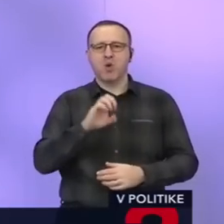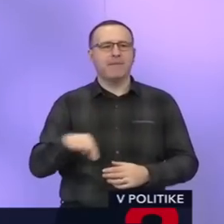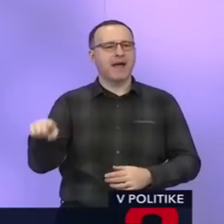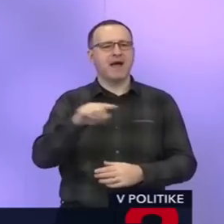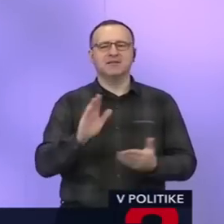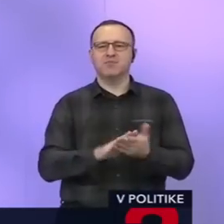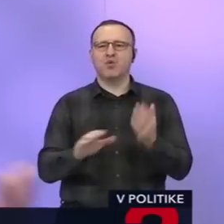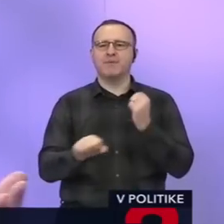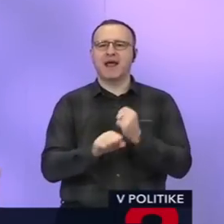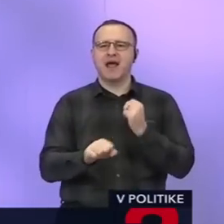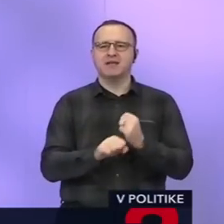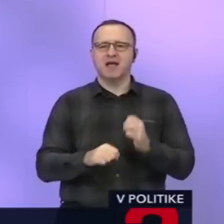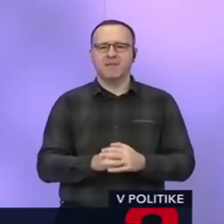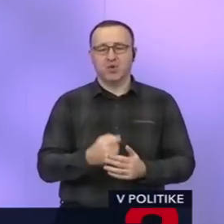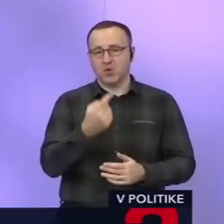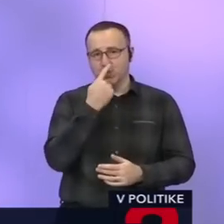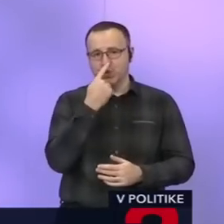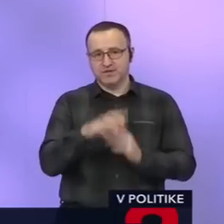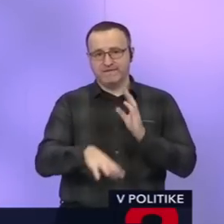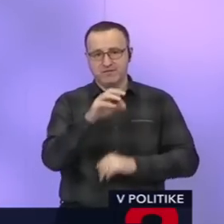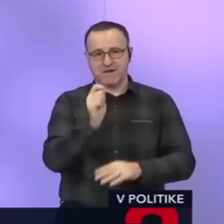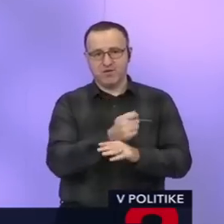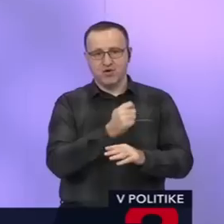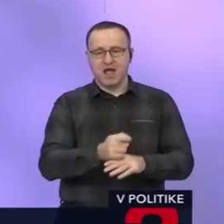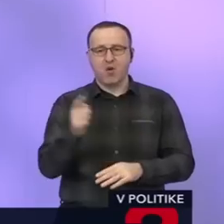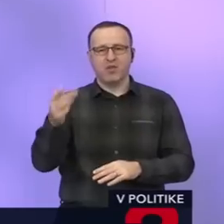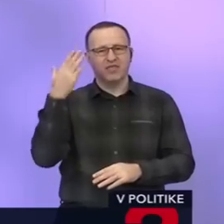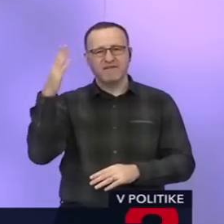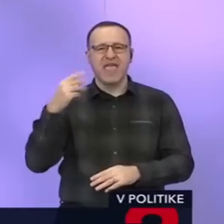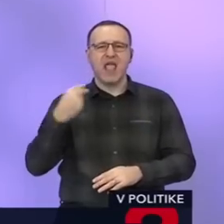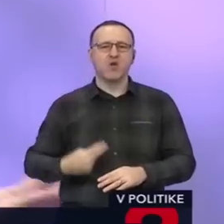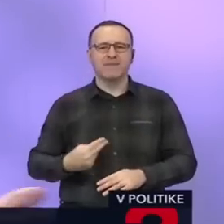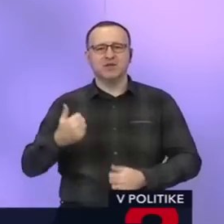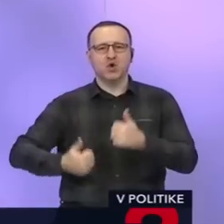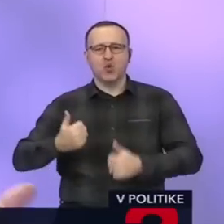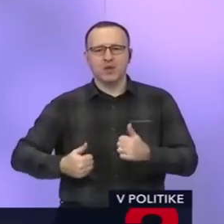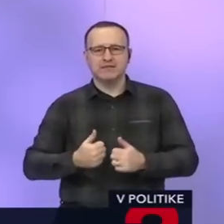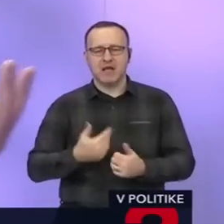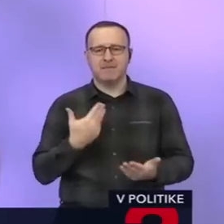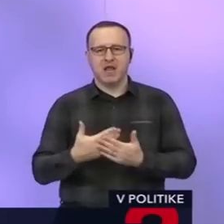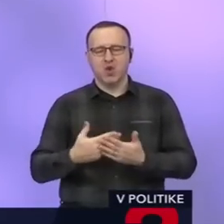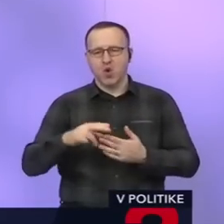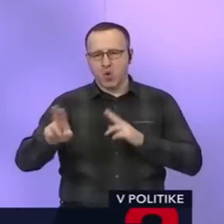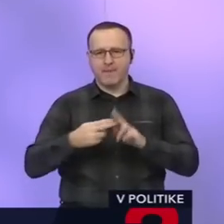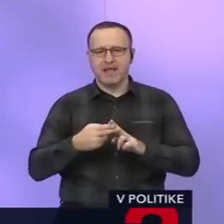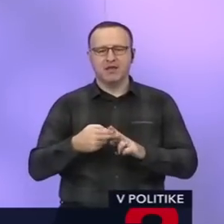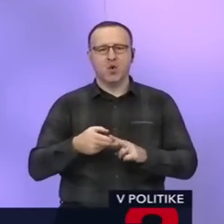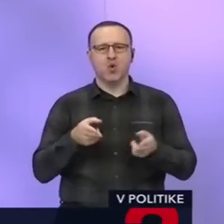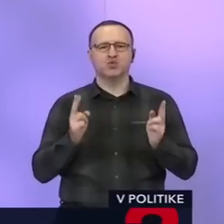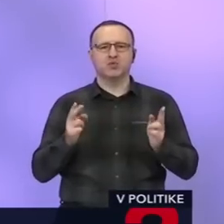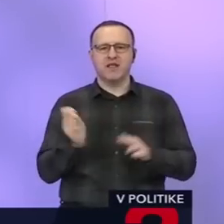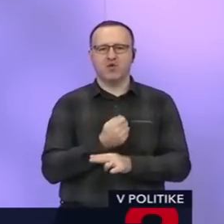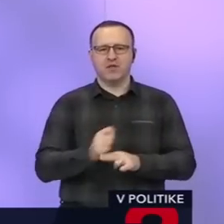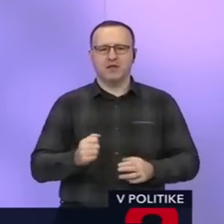spolupráce. A Rusko si vybralo túto konfrontáciu, pretože nevie ekonomicky konkurovať, tak vlastne opäť ide do nejakej formy studenej vojny.